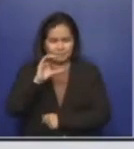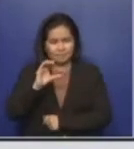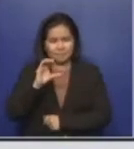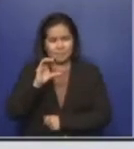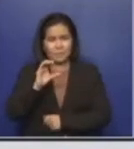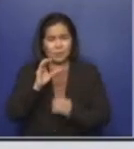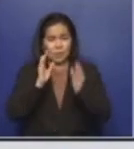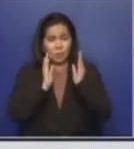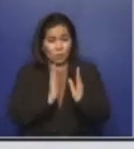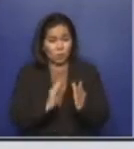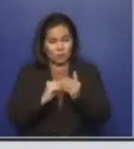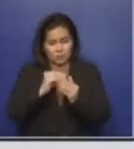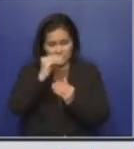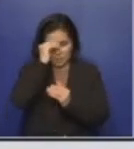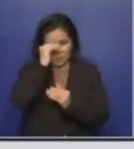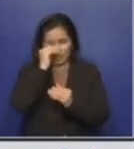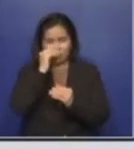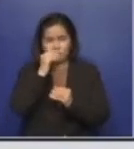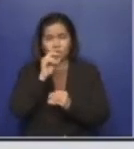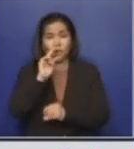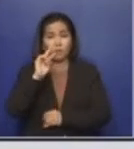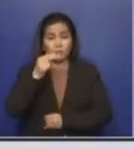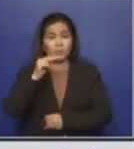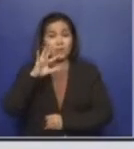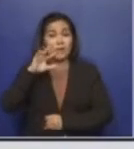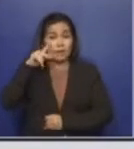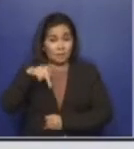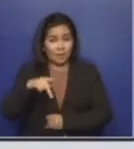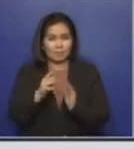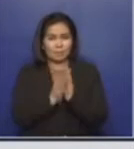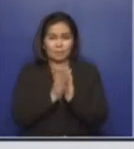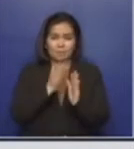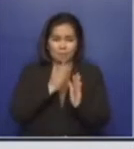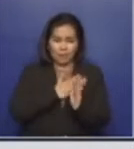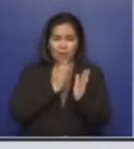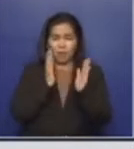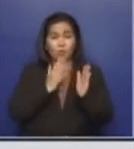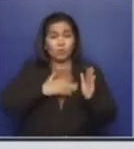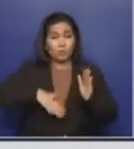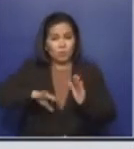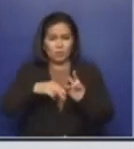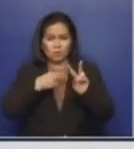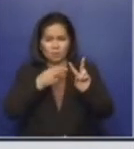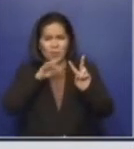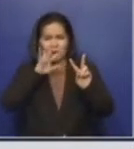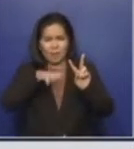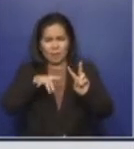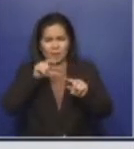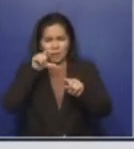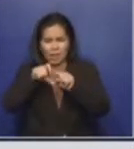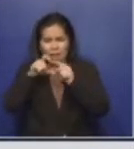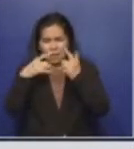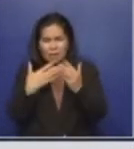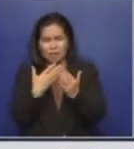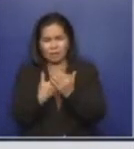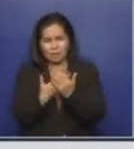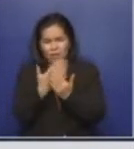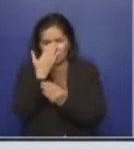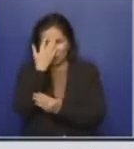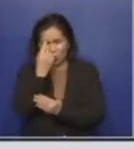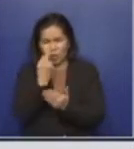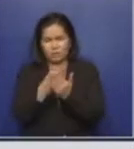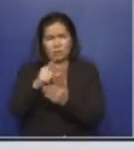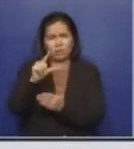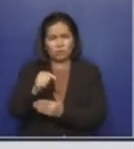น 25,000 คนคนกับพระกับโยมเนี่ยมันตกหัวแล้วไม่กี่บาทเองท่านประธ